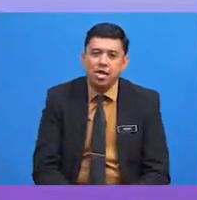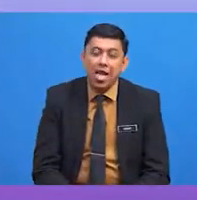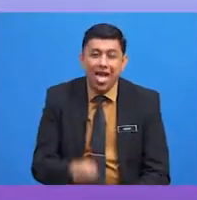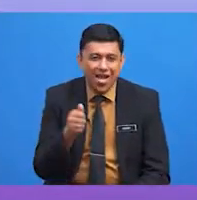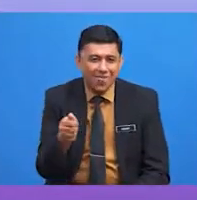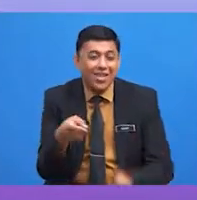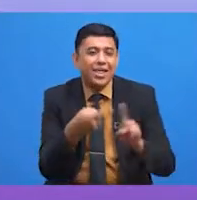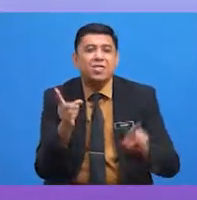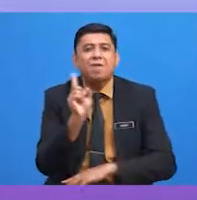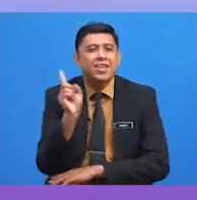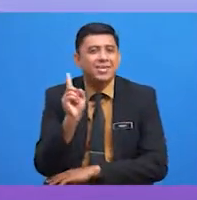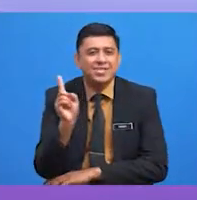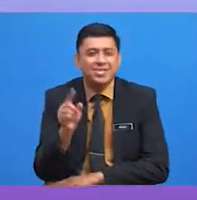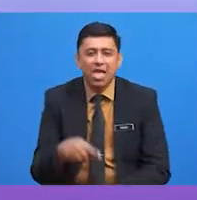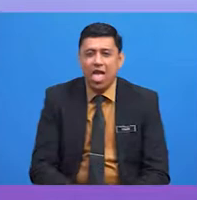Awak dari mana?